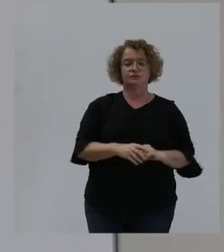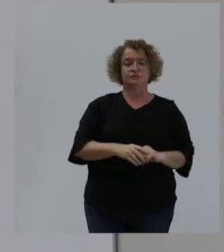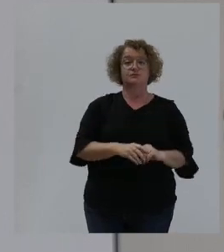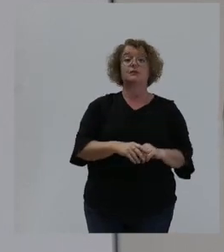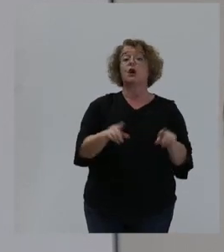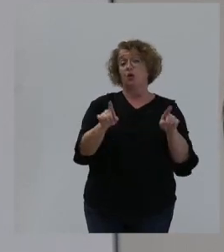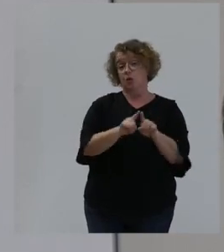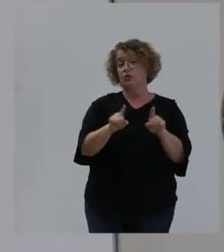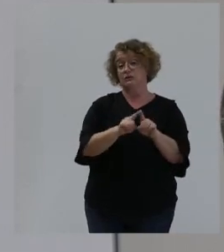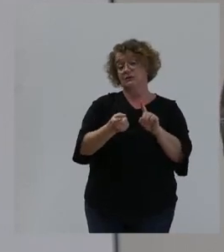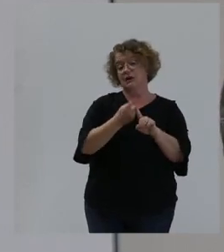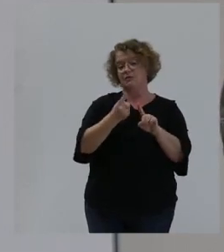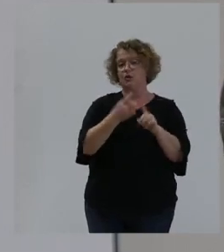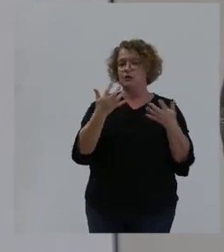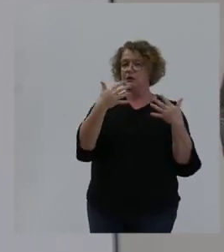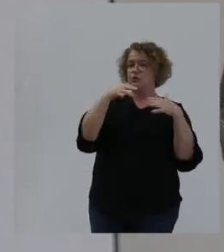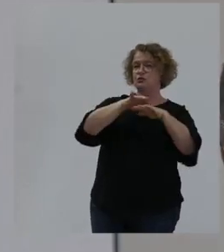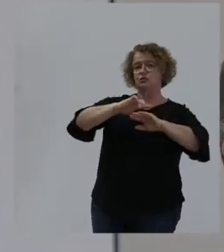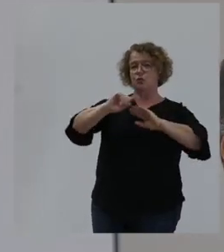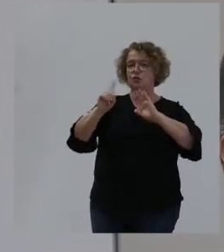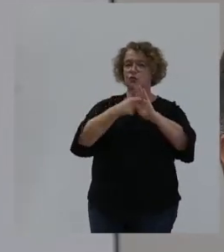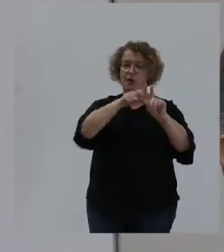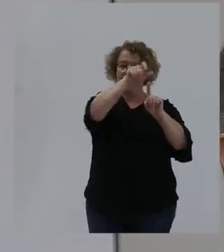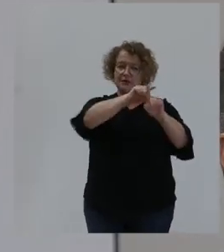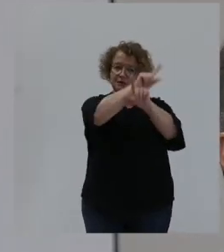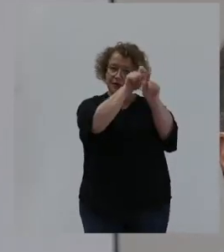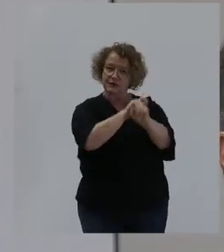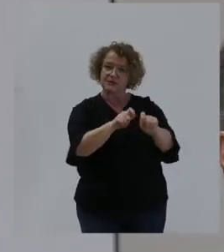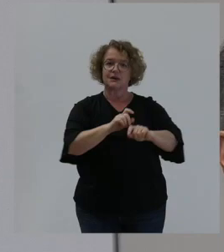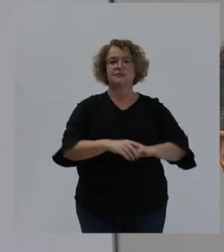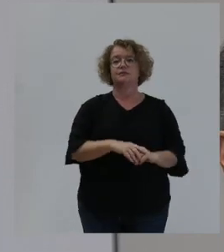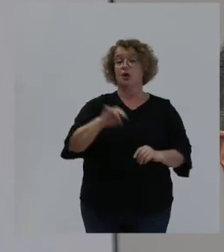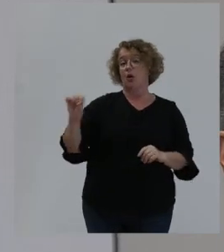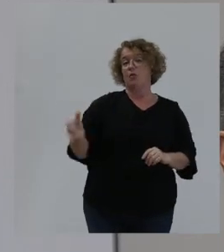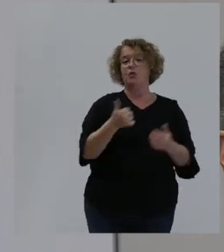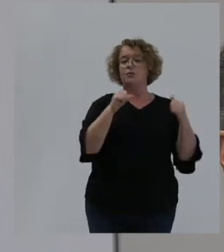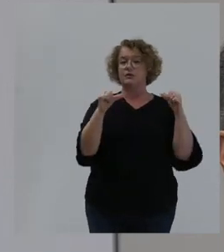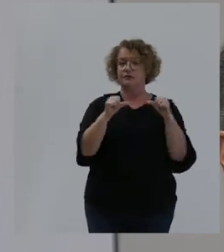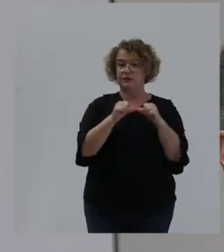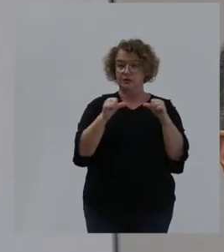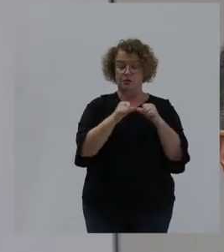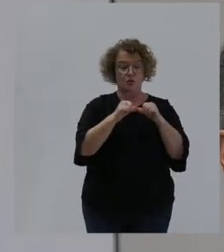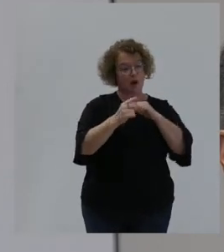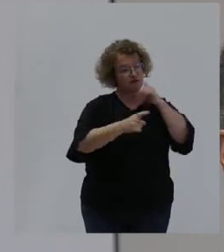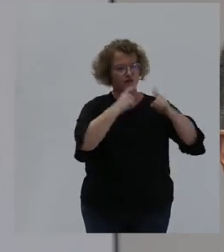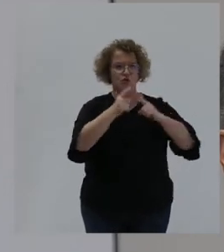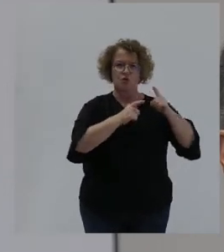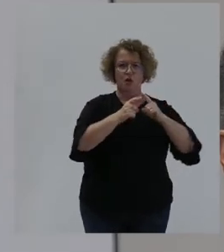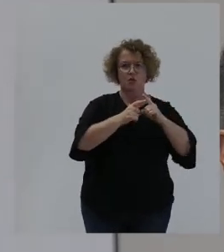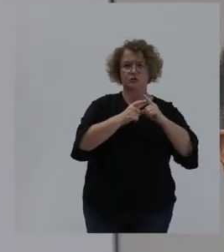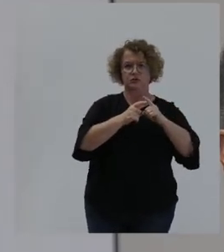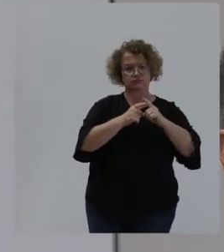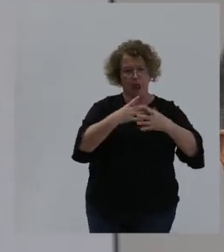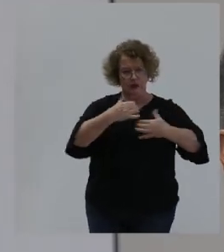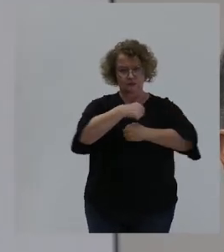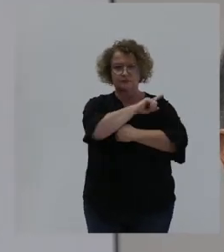défi enfin de l'inclusion et des droits et respect des personnes. Premièrement, il faut lutter résolument contre toutes les formes de violence, et bien sûr, en